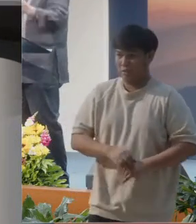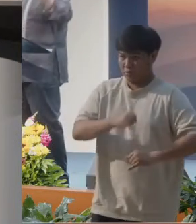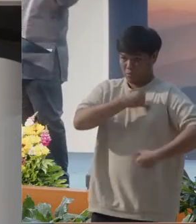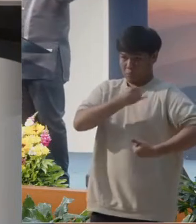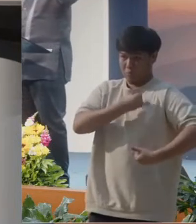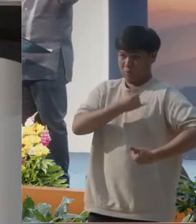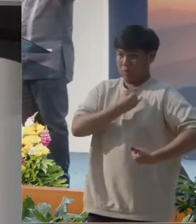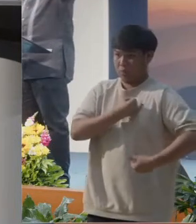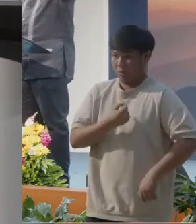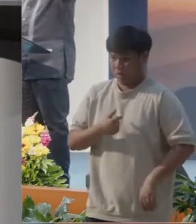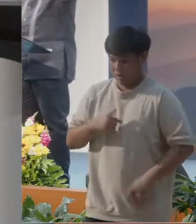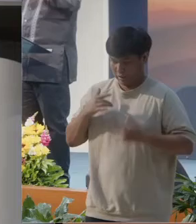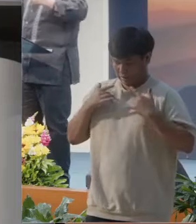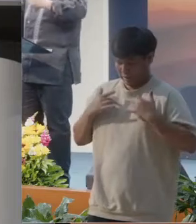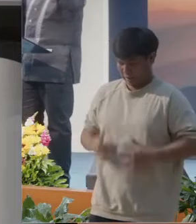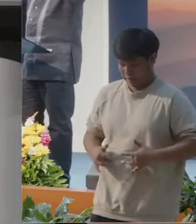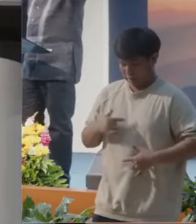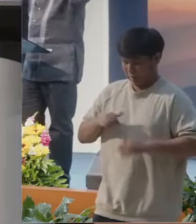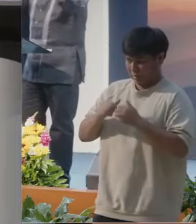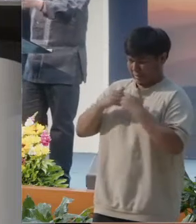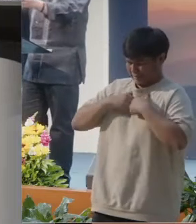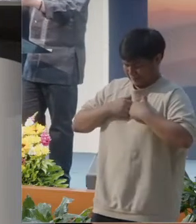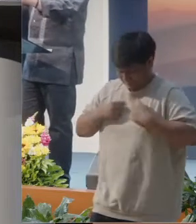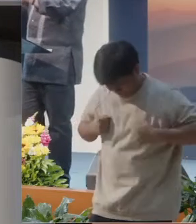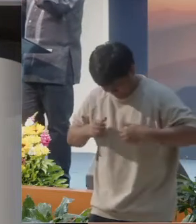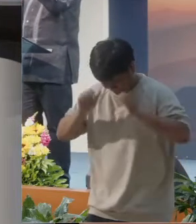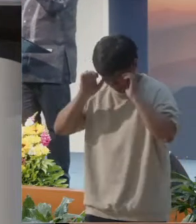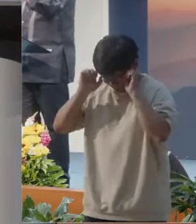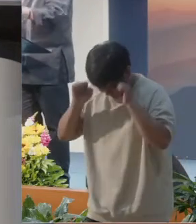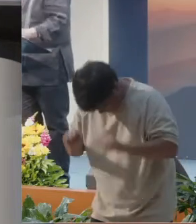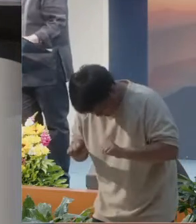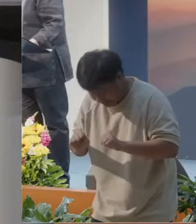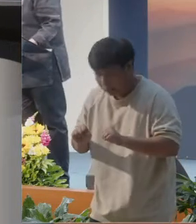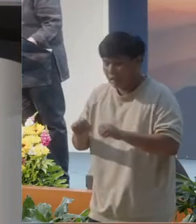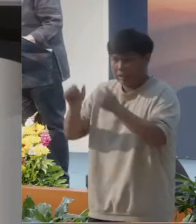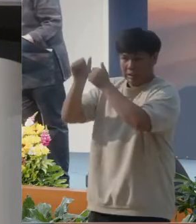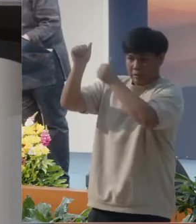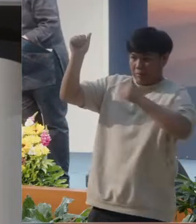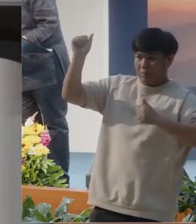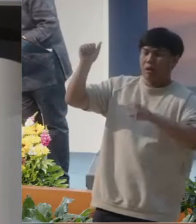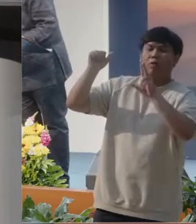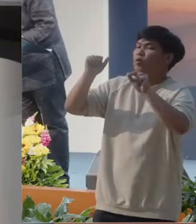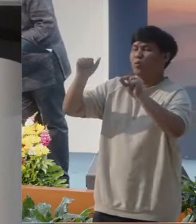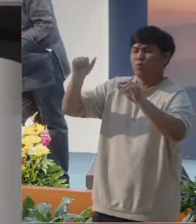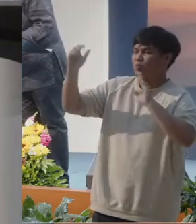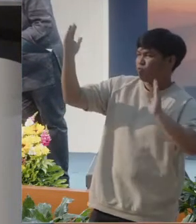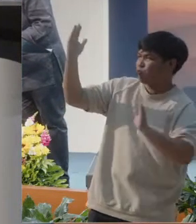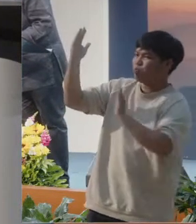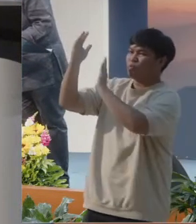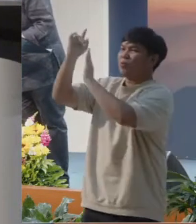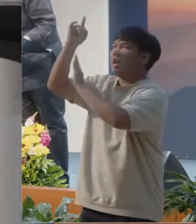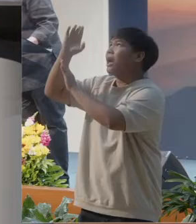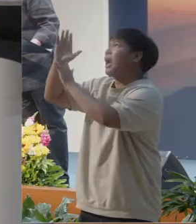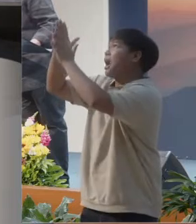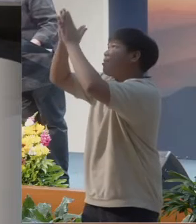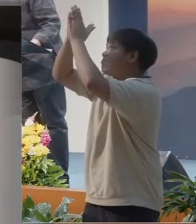niya, pinunit niya ang kanyang damit, nagpatira pa sa harap ng Diyos at humingi ng kapatawaran.